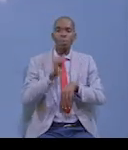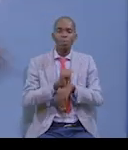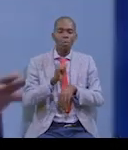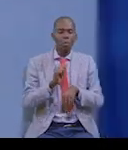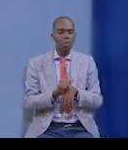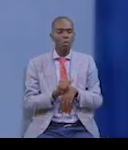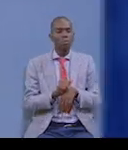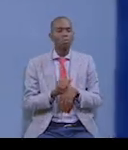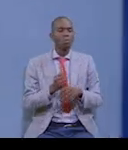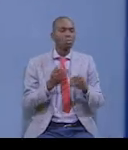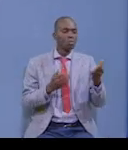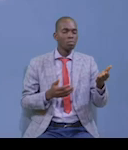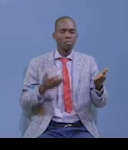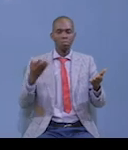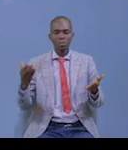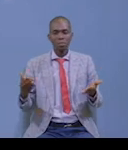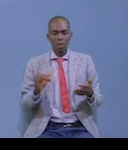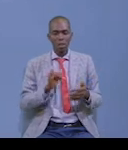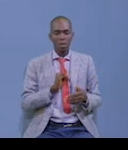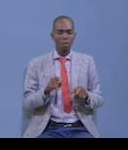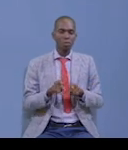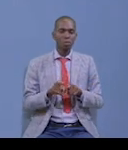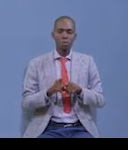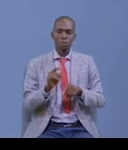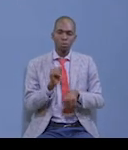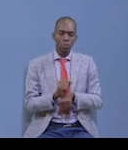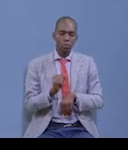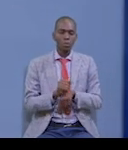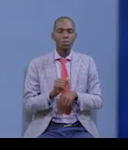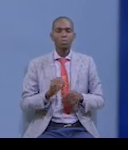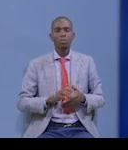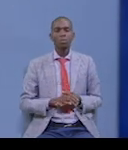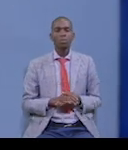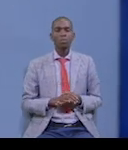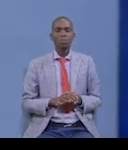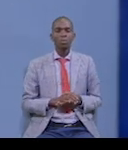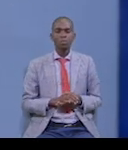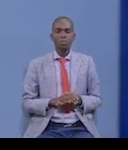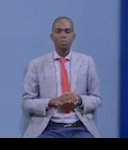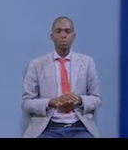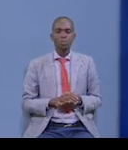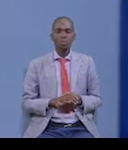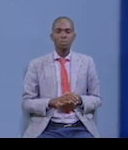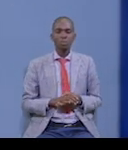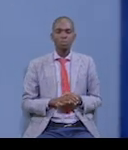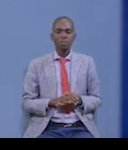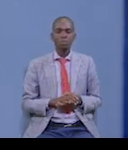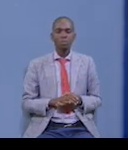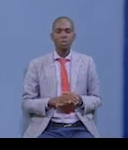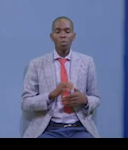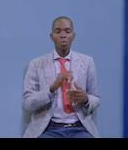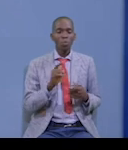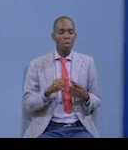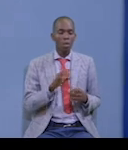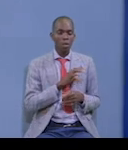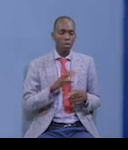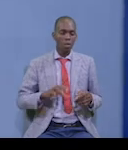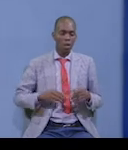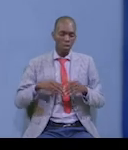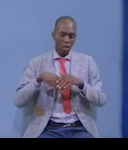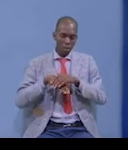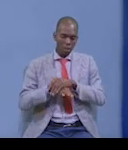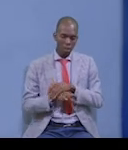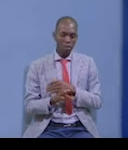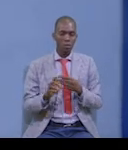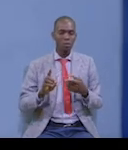hitherto and I work. నా తండ్రి పని చేయుచున్నలాగునా నేనును పని చేయుచున్నాను అన్నాడు. Christ enters into our lives.